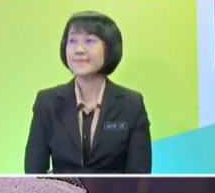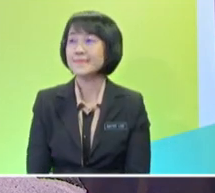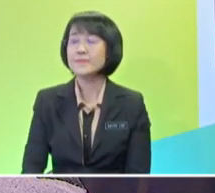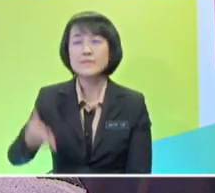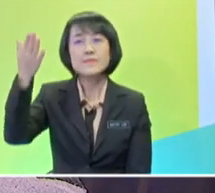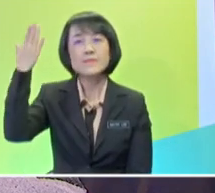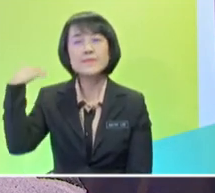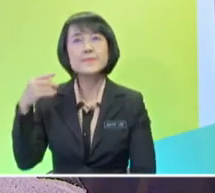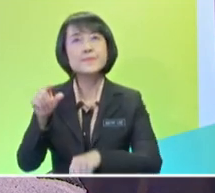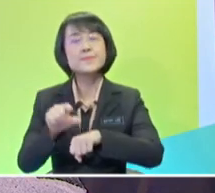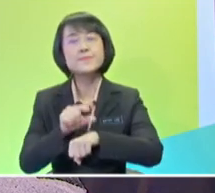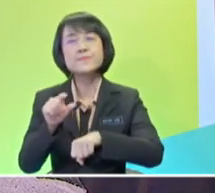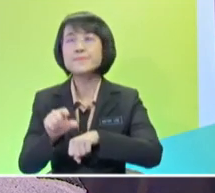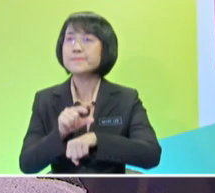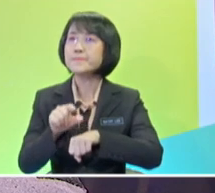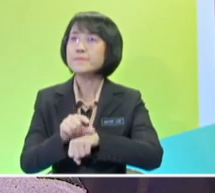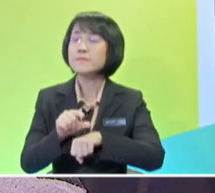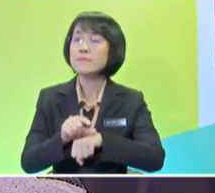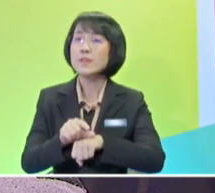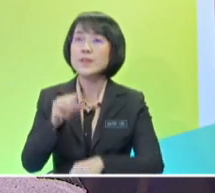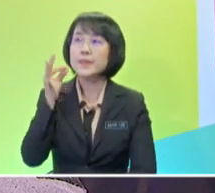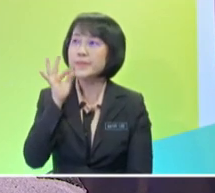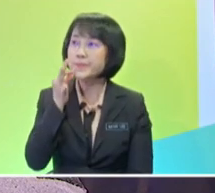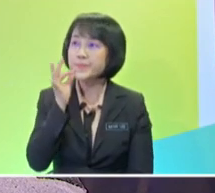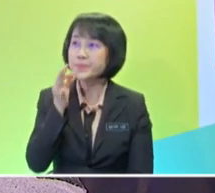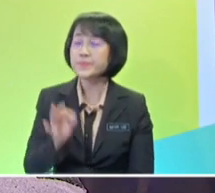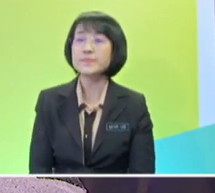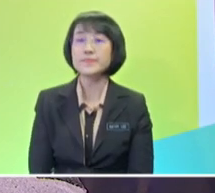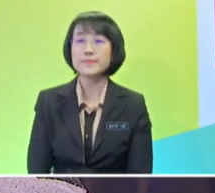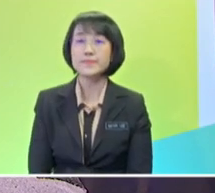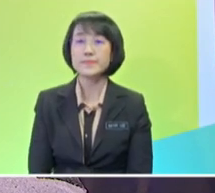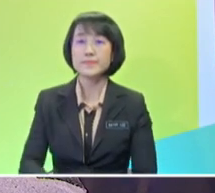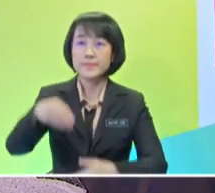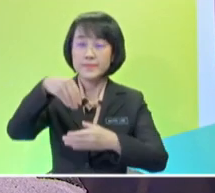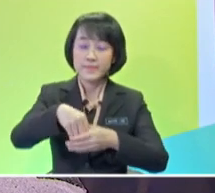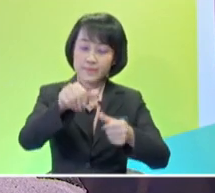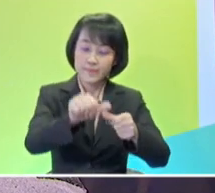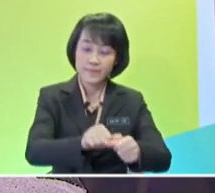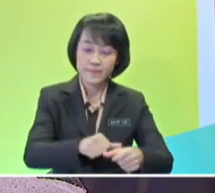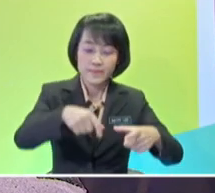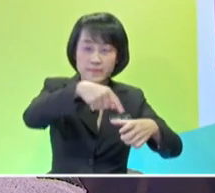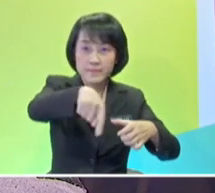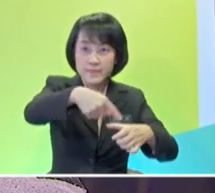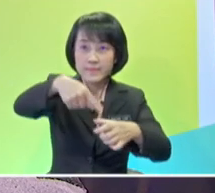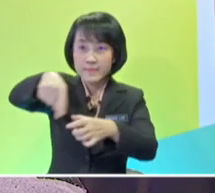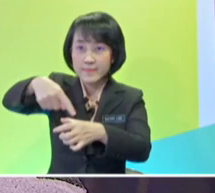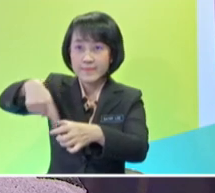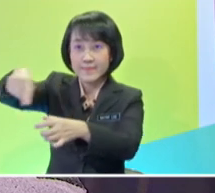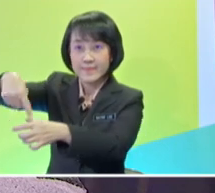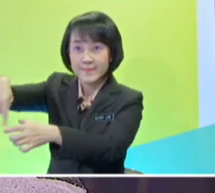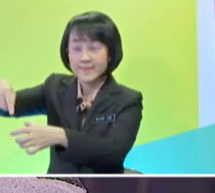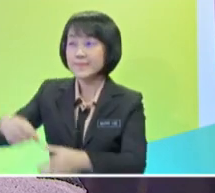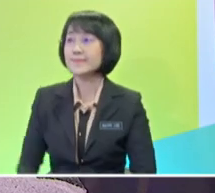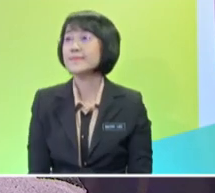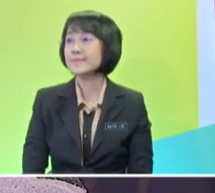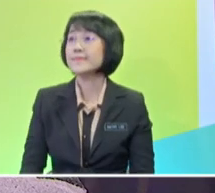dahulu kita tak guna-guna oke buah ini perlu dimasukkan ke dalam setiap lubang di dalam Congkak tersebut Oke dan